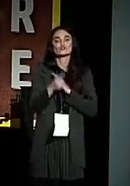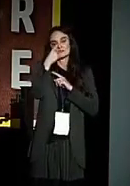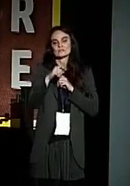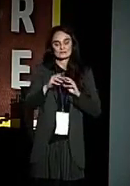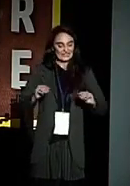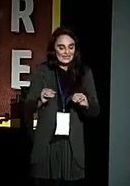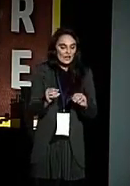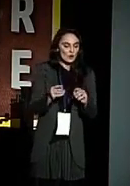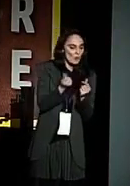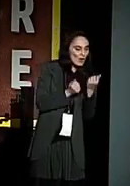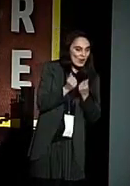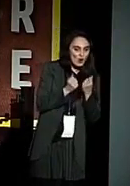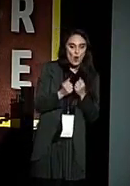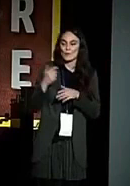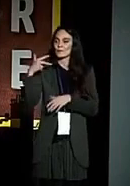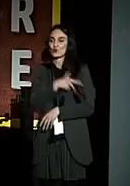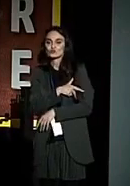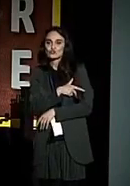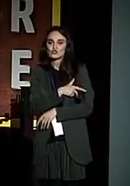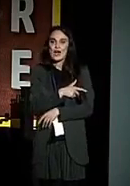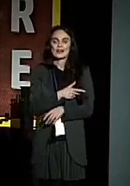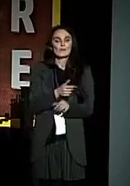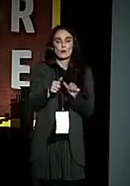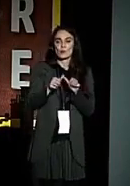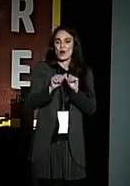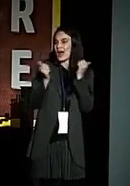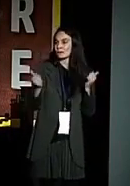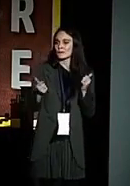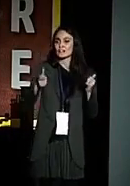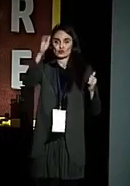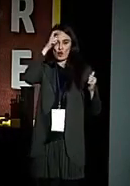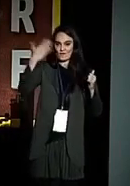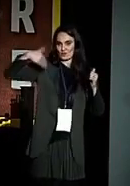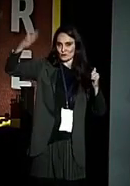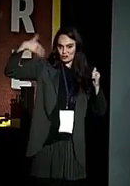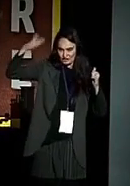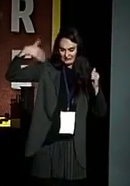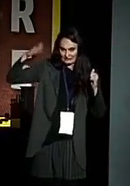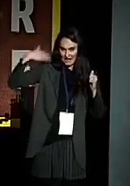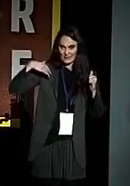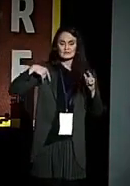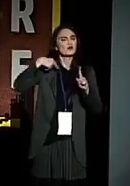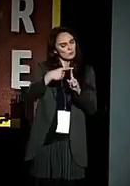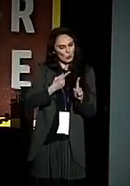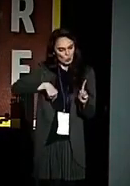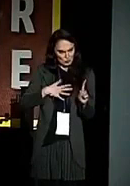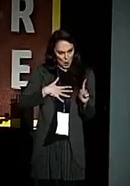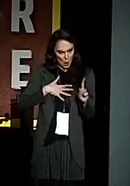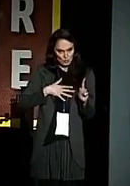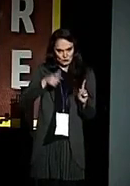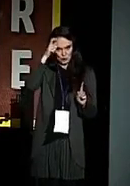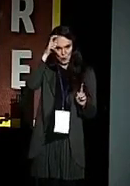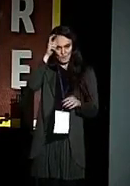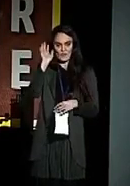una discontinuità rispetto al governo precedente, ma rispetto a una lunga stagione in cui eravamo al governo anche noi. E su questo non